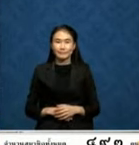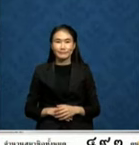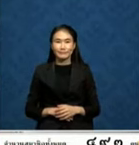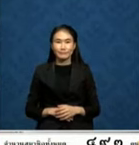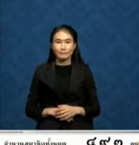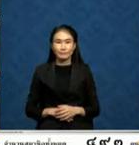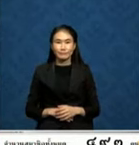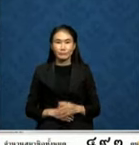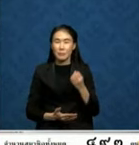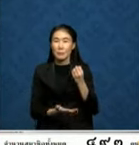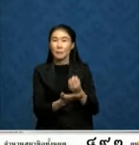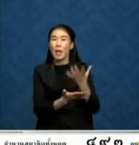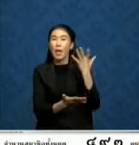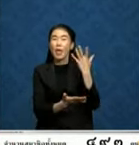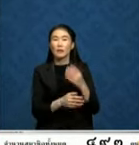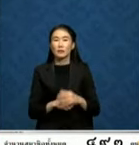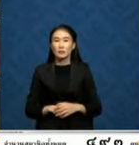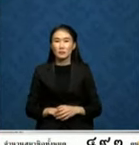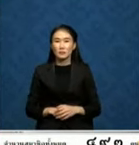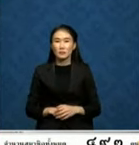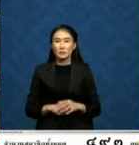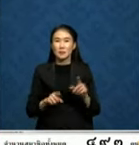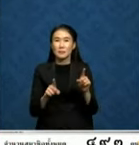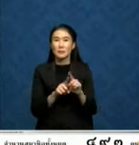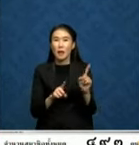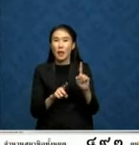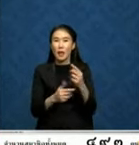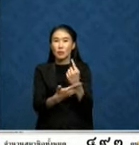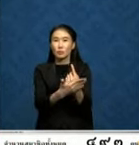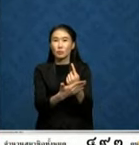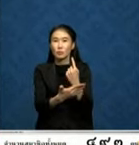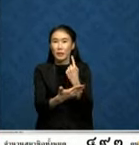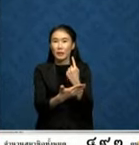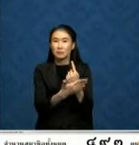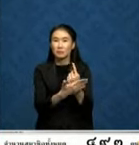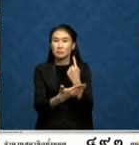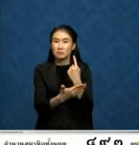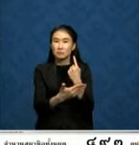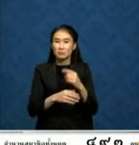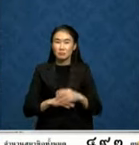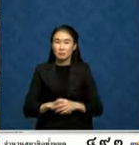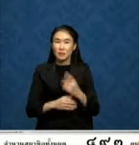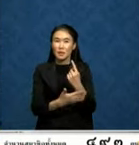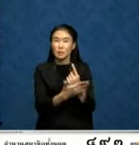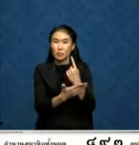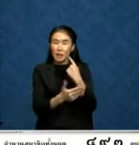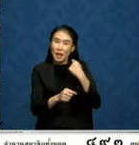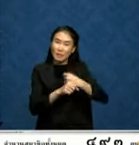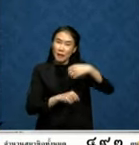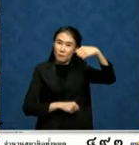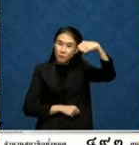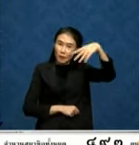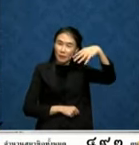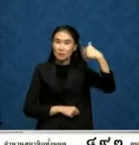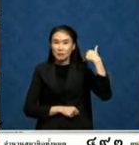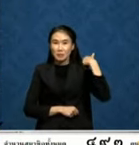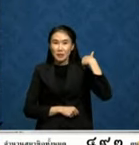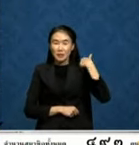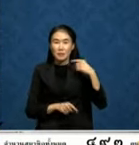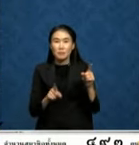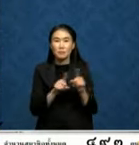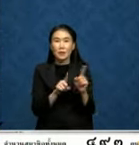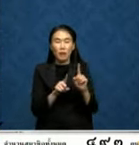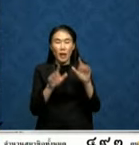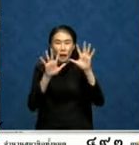5แพงเหมือนที่ท่านตัวแทนได้พูดไปแล้วครับว่าการผลิตกระแสไฟฟ้าเนี่ยอาศัยเชื้อเพลิ